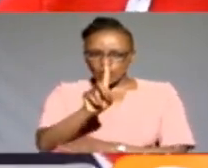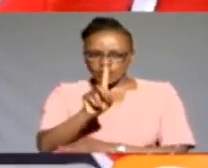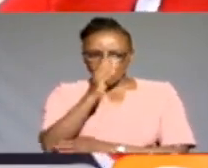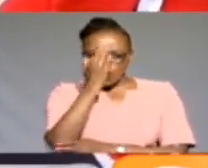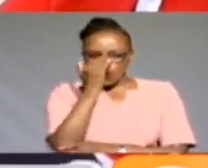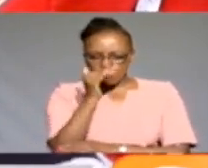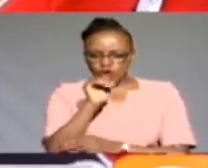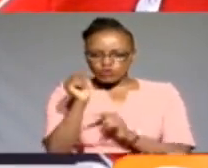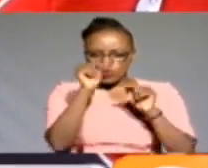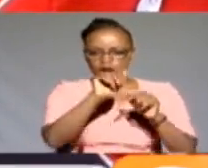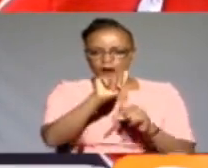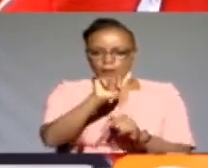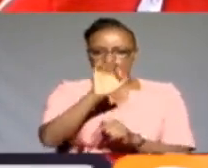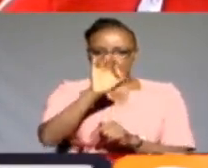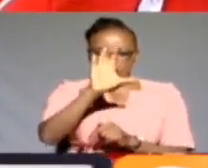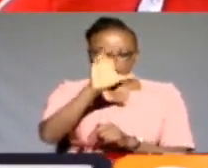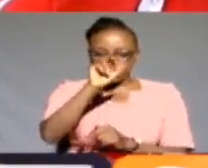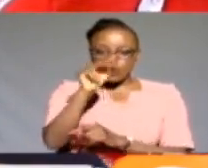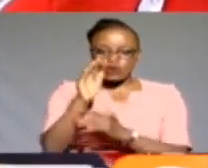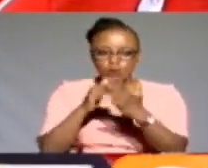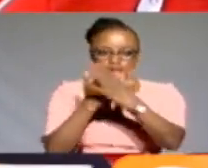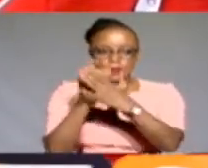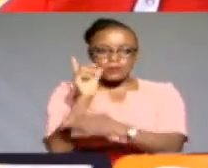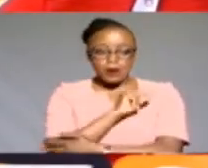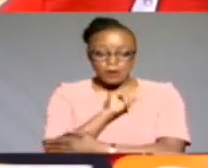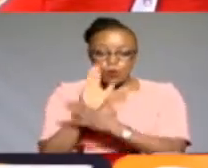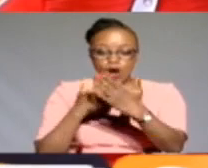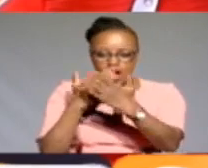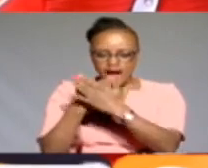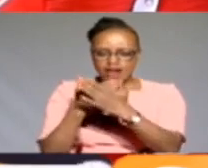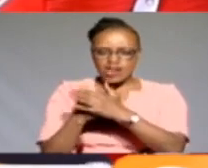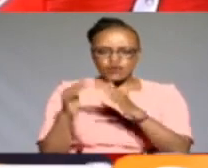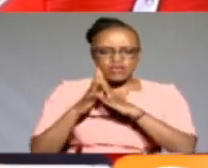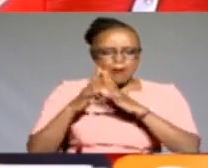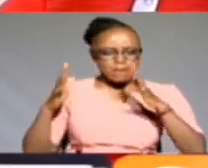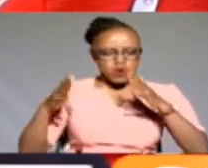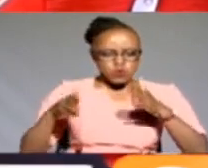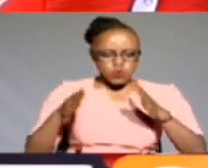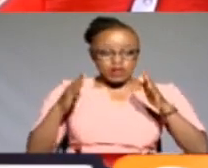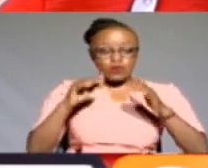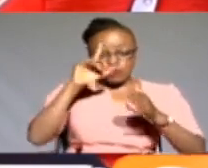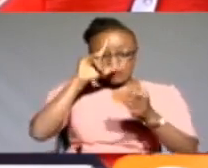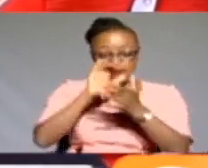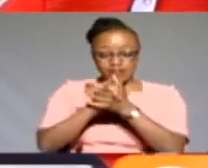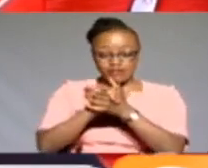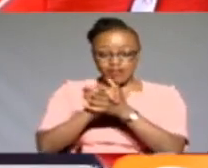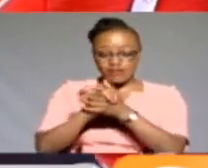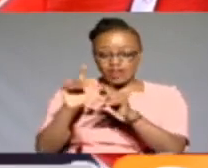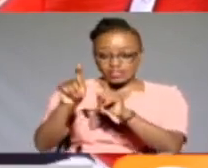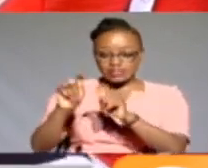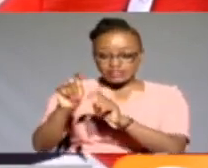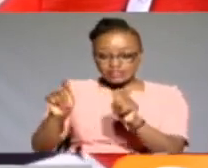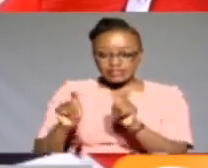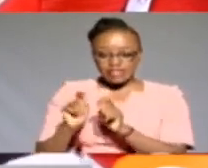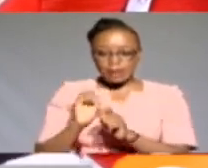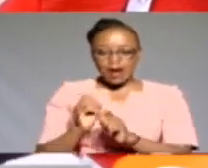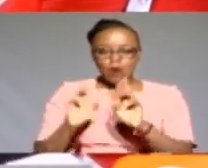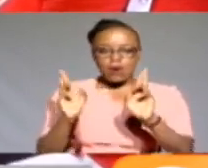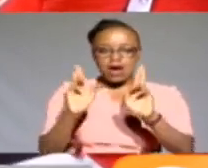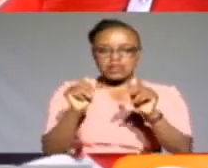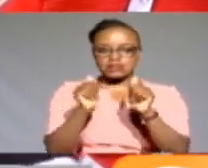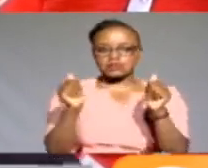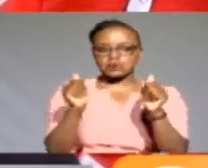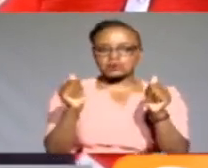tuwe AFCON, lakini tumefika na tumefika na vishindo na tunaamini timu yetu imejitayarisha vyema